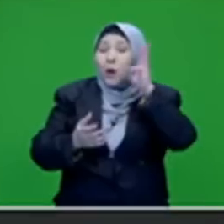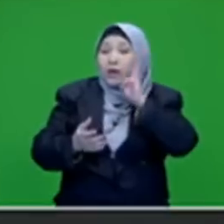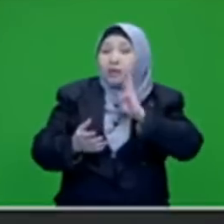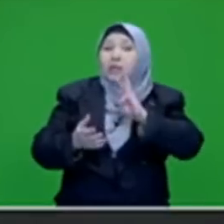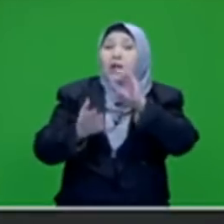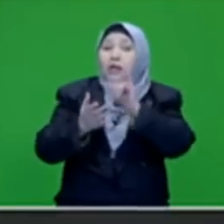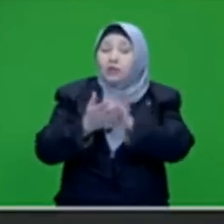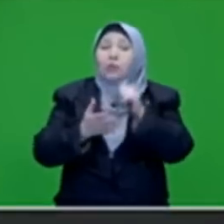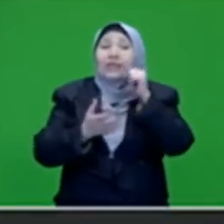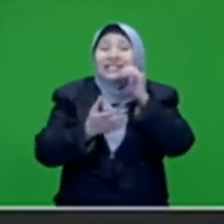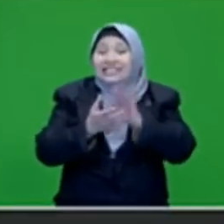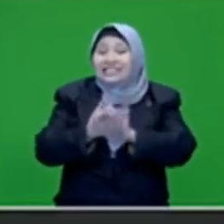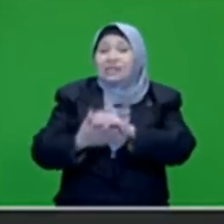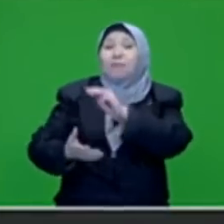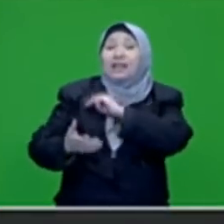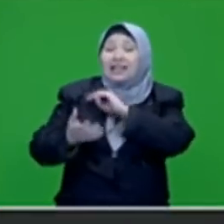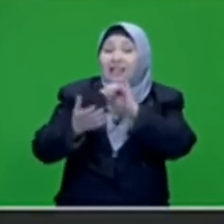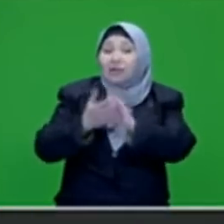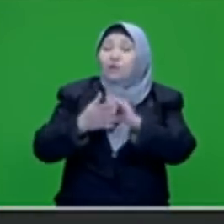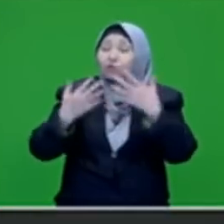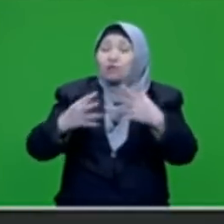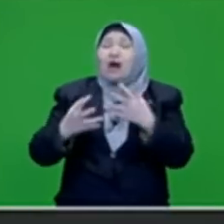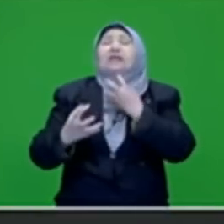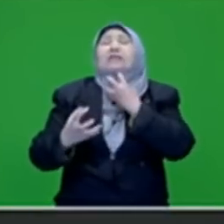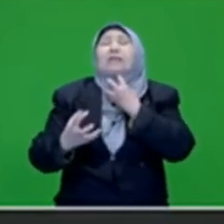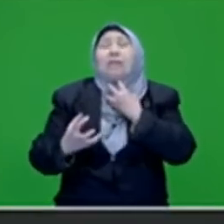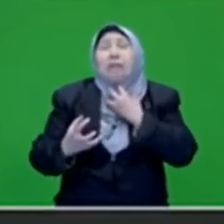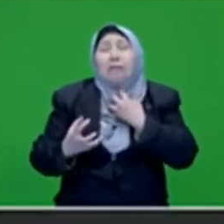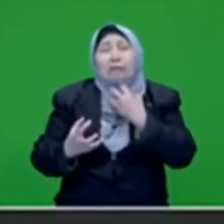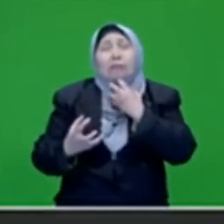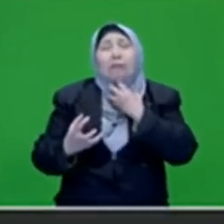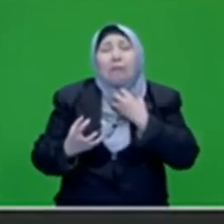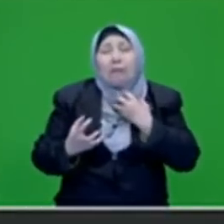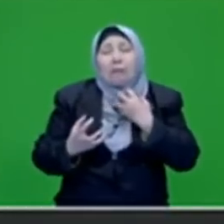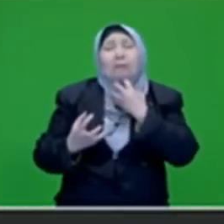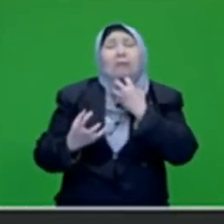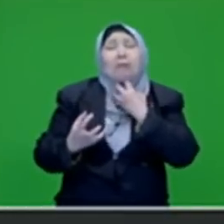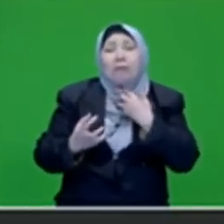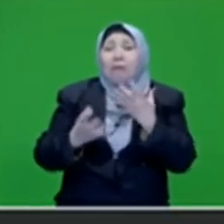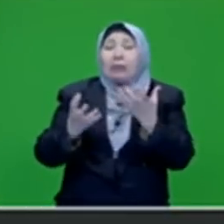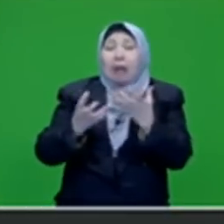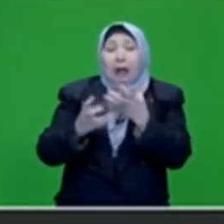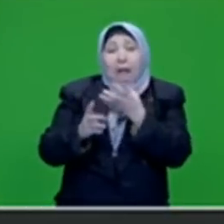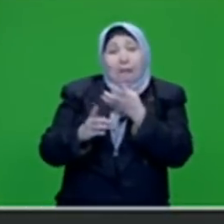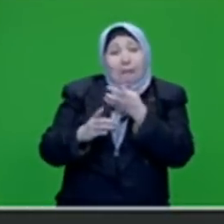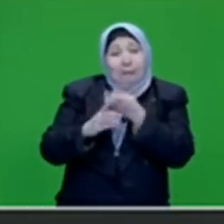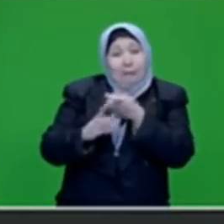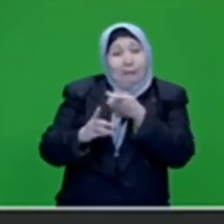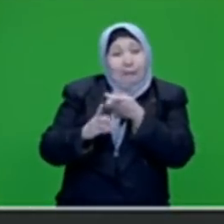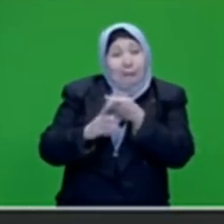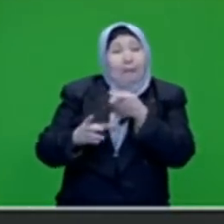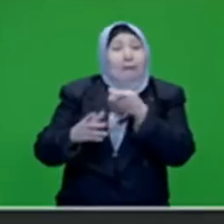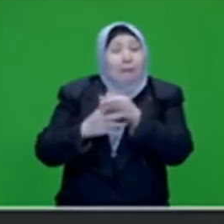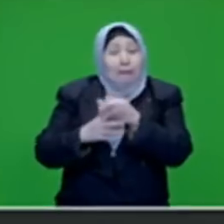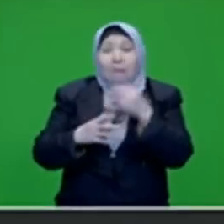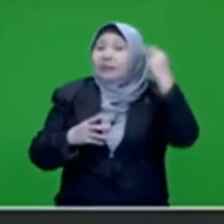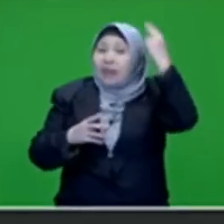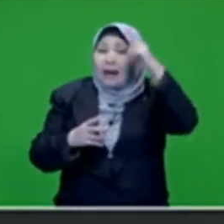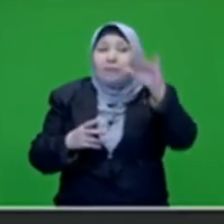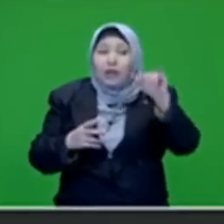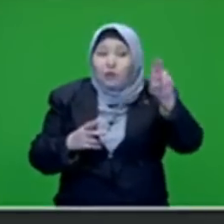ataupun isteri pembesar itu sudah ada keinginan untuk mengurat, untuk menggoda Nabi Yusuf alaihi